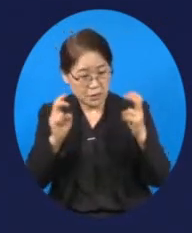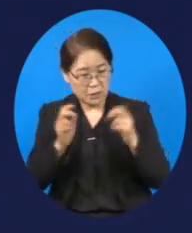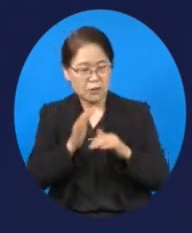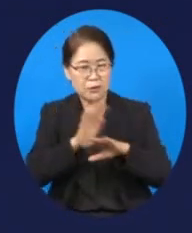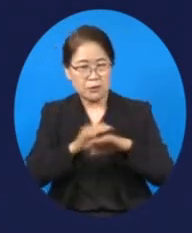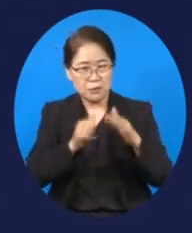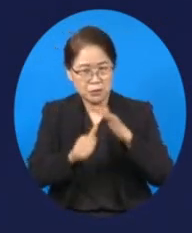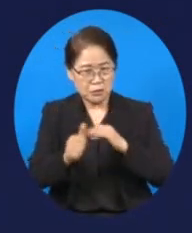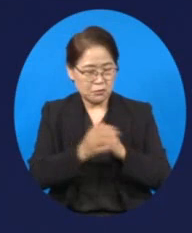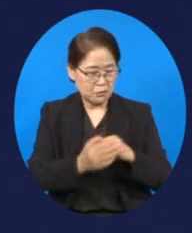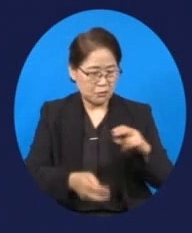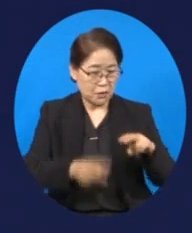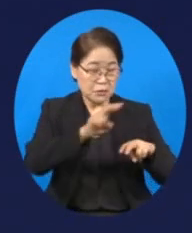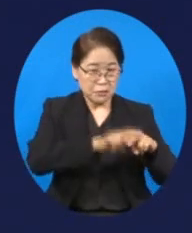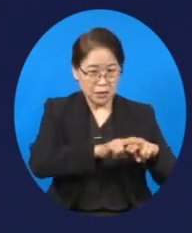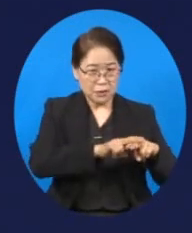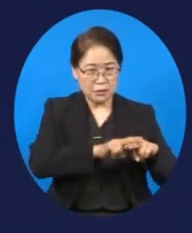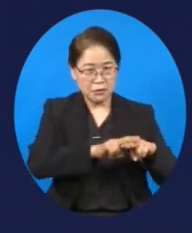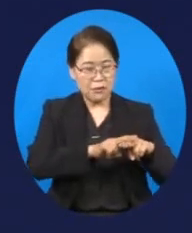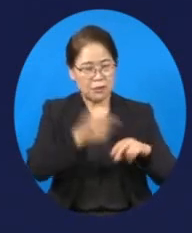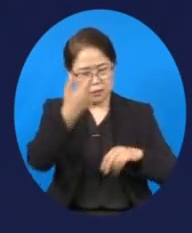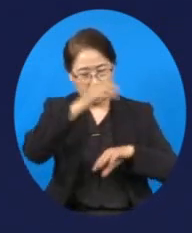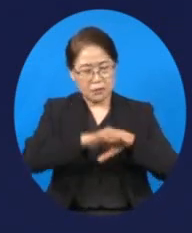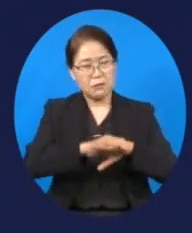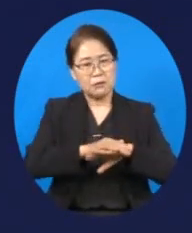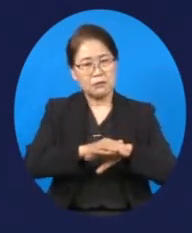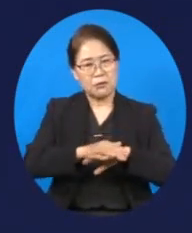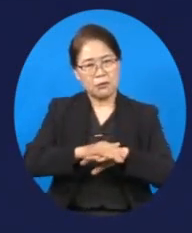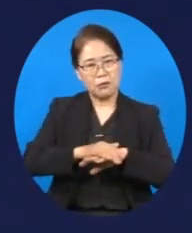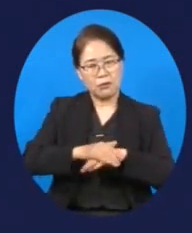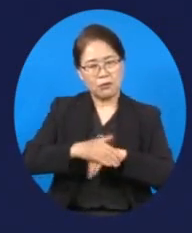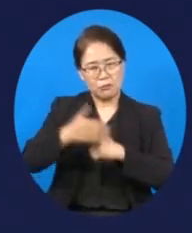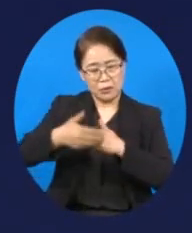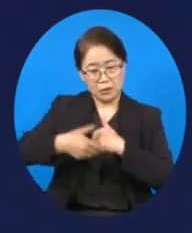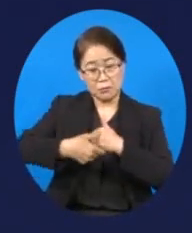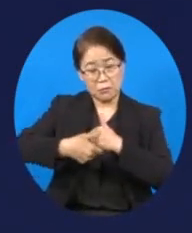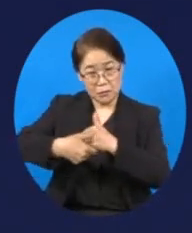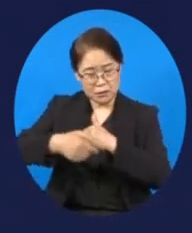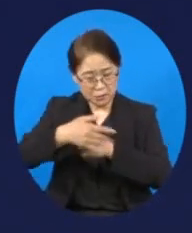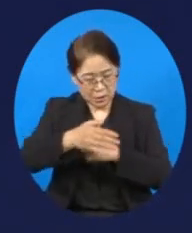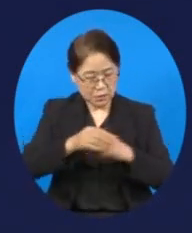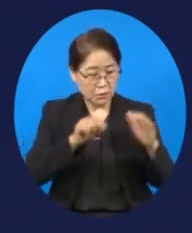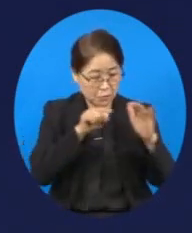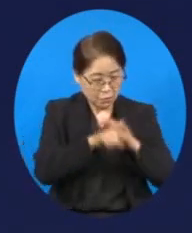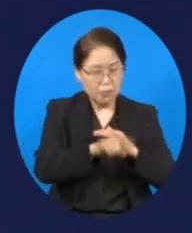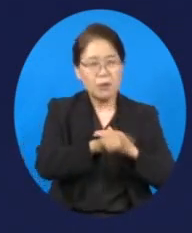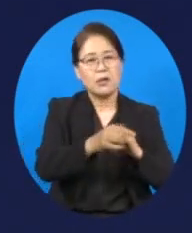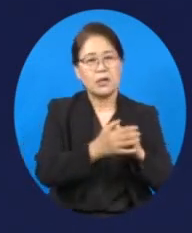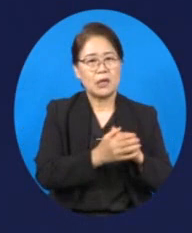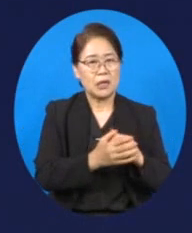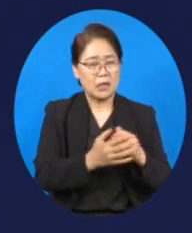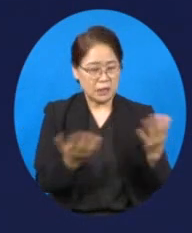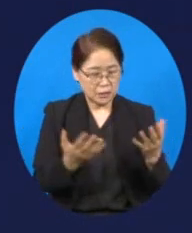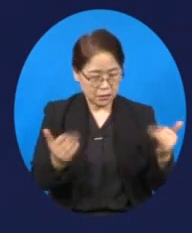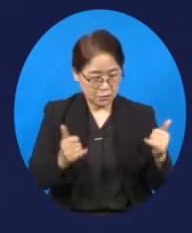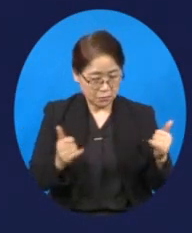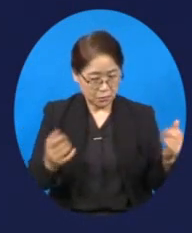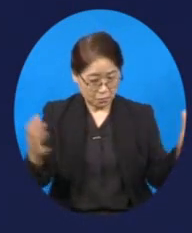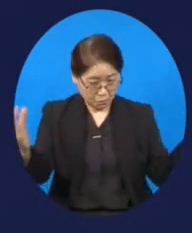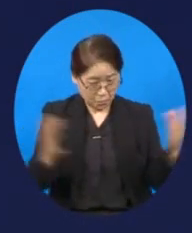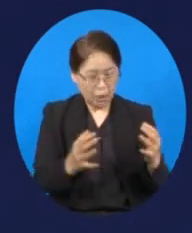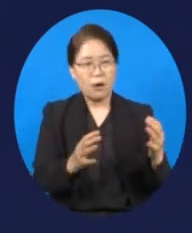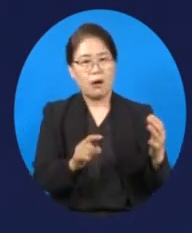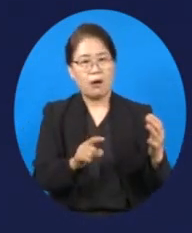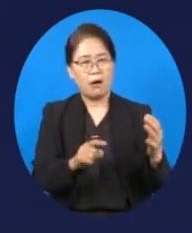대표이사로 취임했다 뭐 해 가지고 예배를 드려 달라고 해서 가게 되면요 직원들을 다 부르잖아요 직원들이 깜짝 놀래요